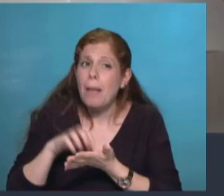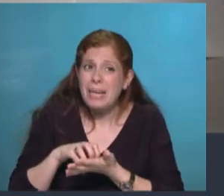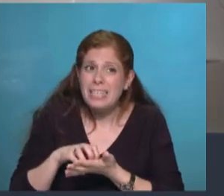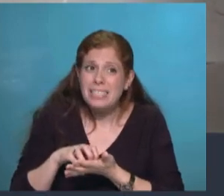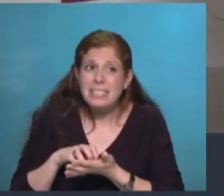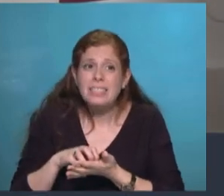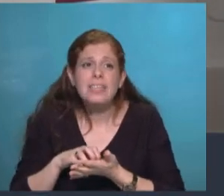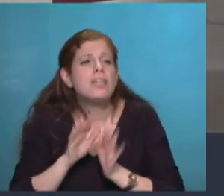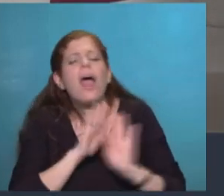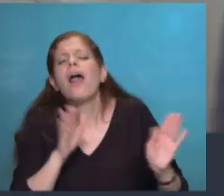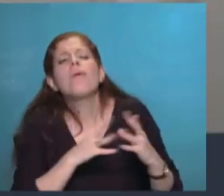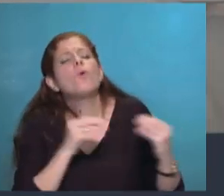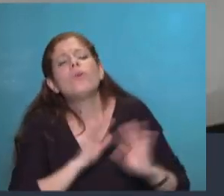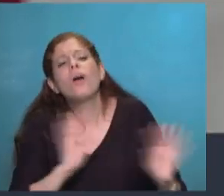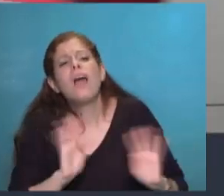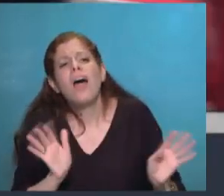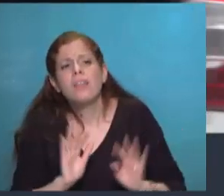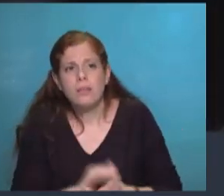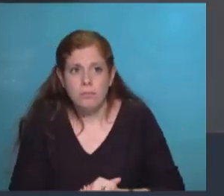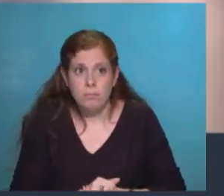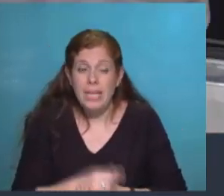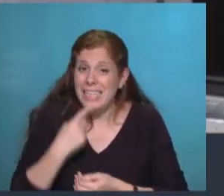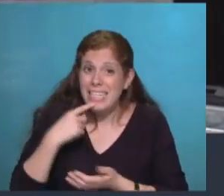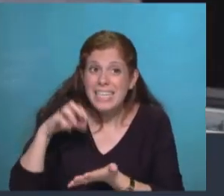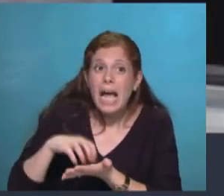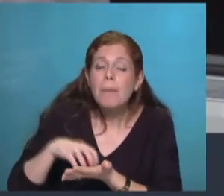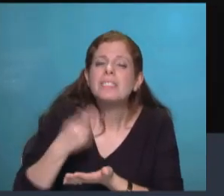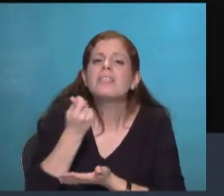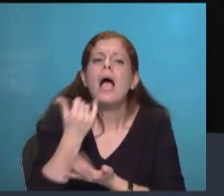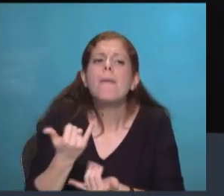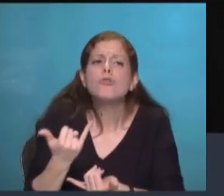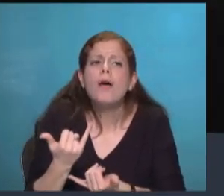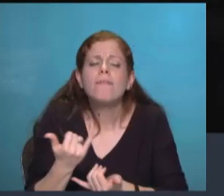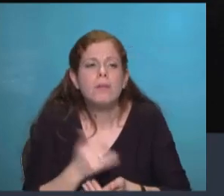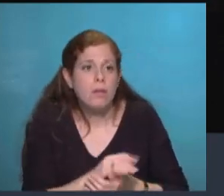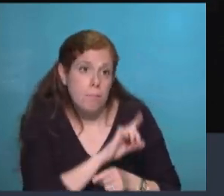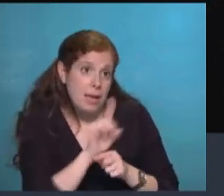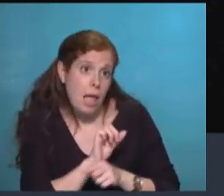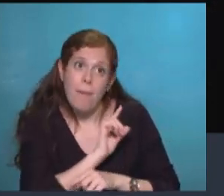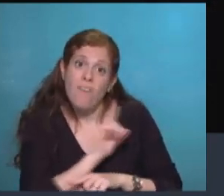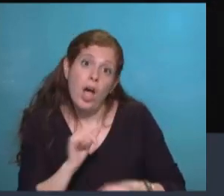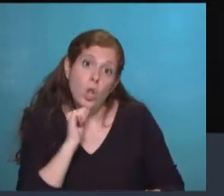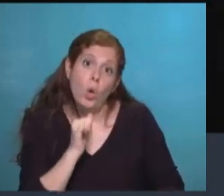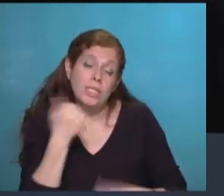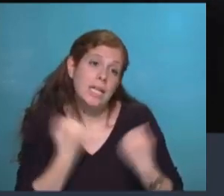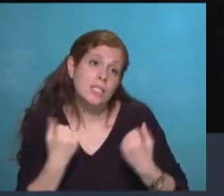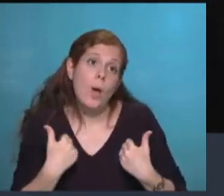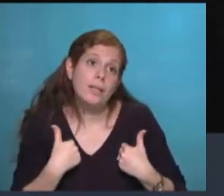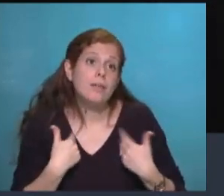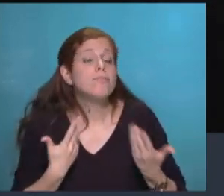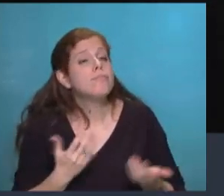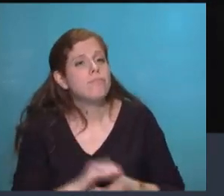עכשיו? אין לי מוניות, אני צריך להיות ליד הים. איפה? תגיד לתחנה מרכזית, כמה זה עכשיו? בינתיים אף אחד לא רוצה לנסוע איתי. קנה